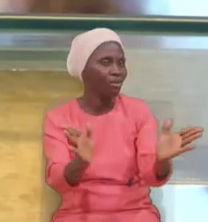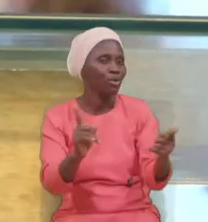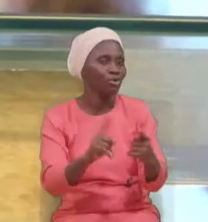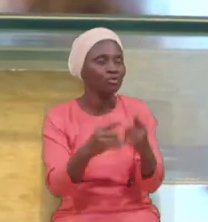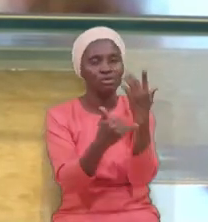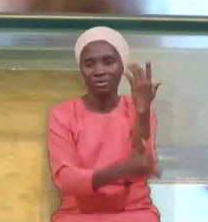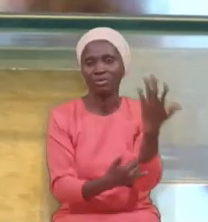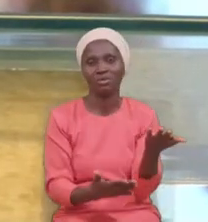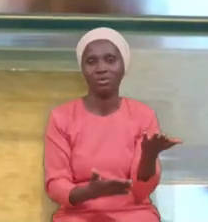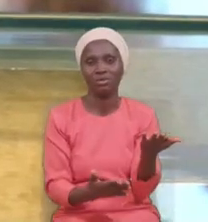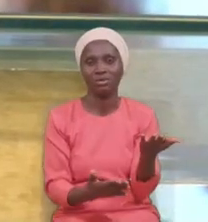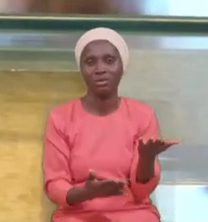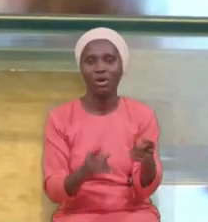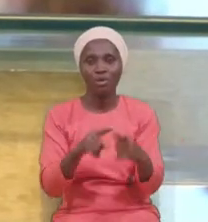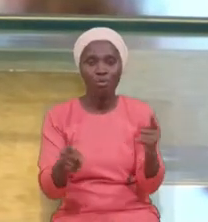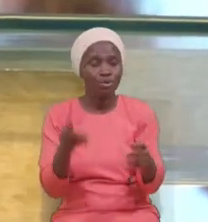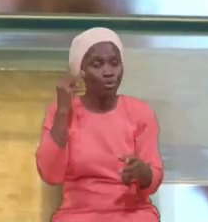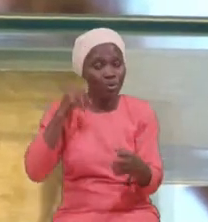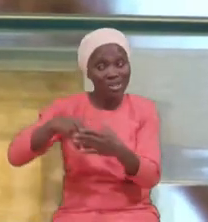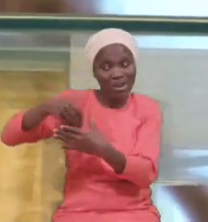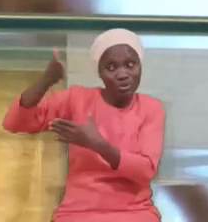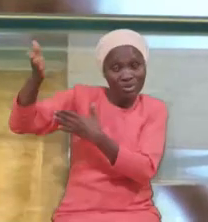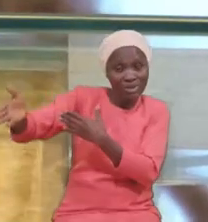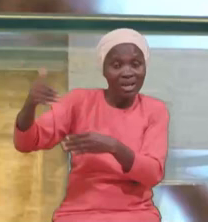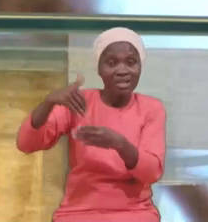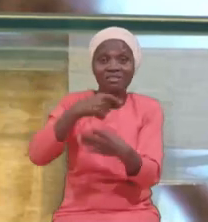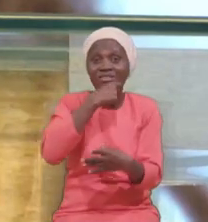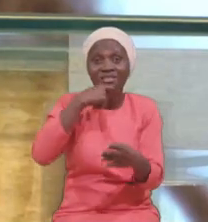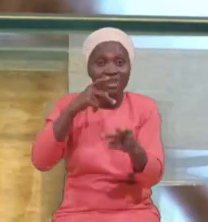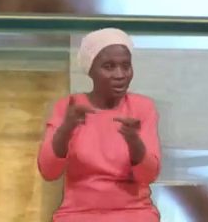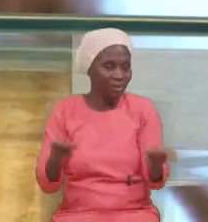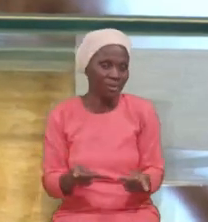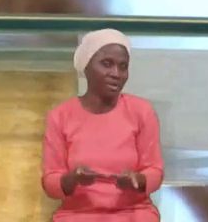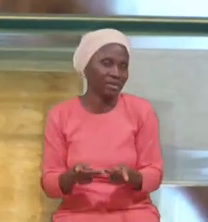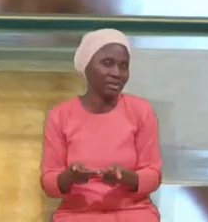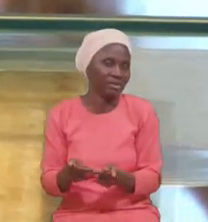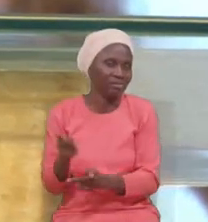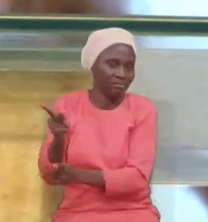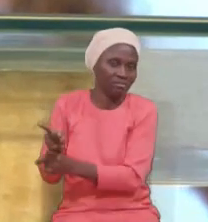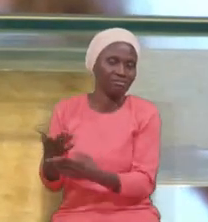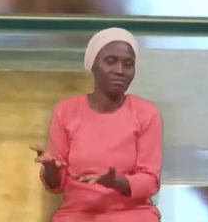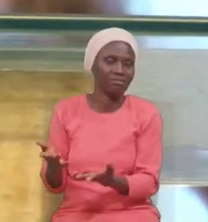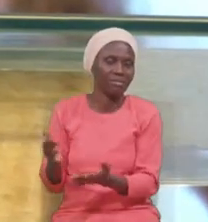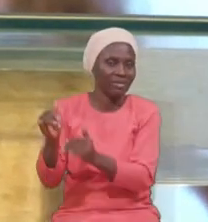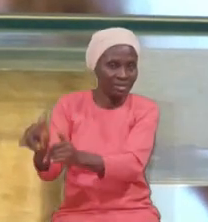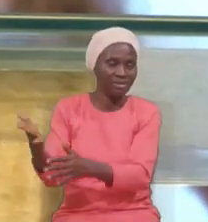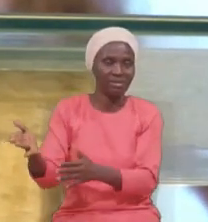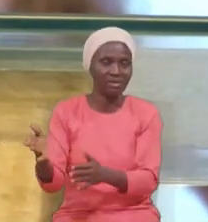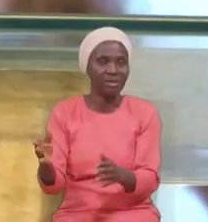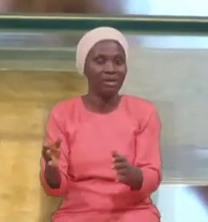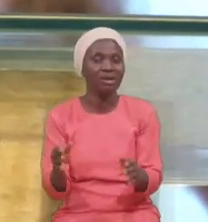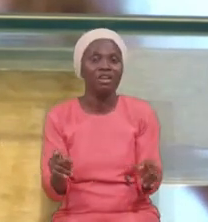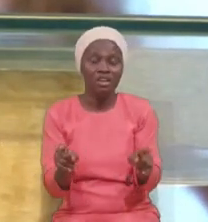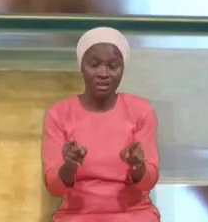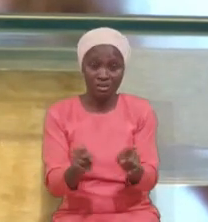Jésus ne pouvait plus entrer publiquement dans une ville. Il se tenait dehors dans des lieux déserts. Oui,